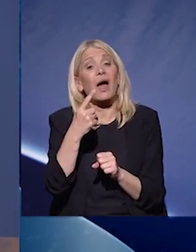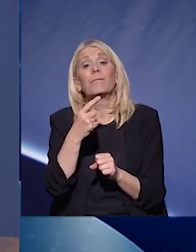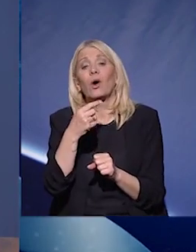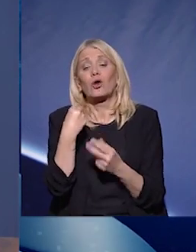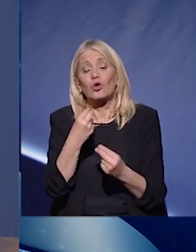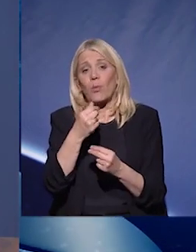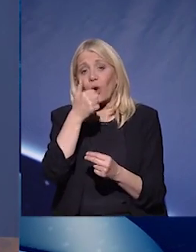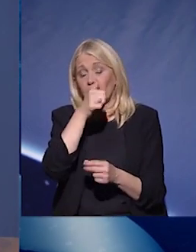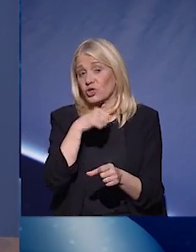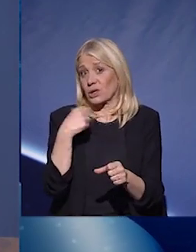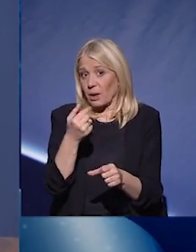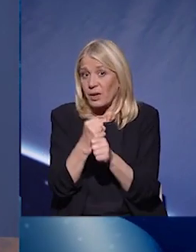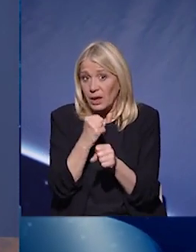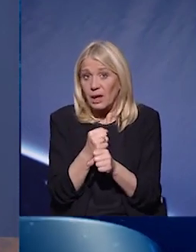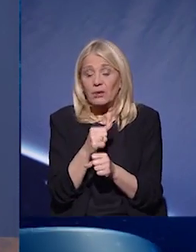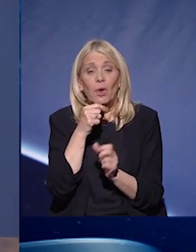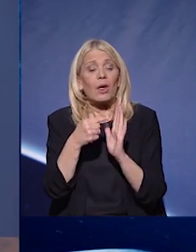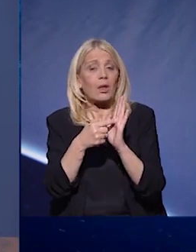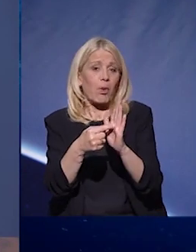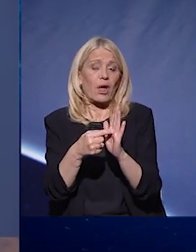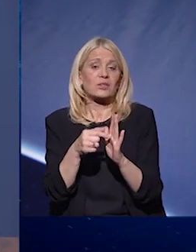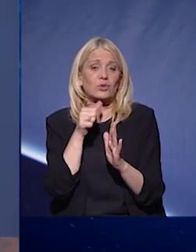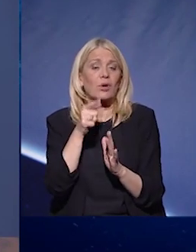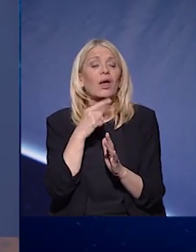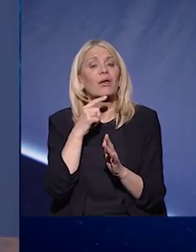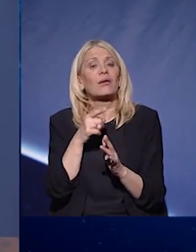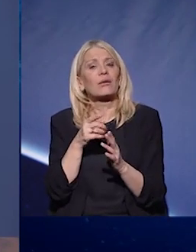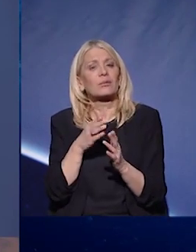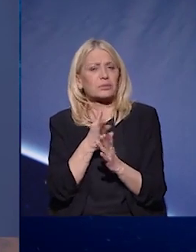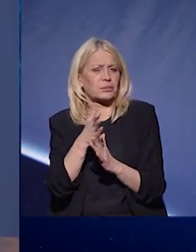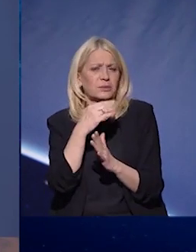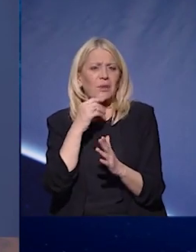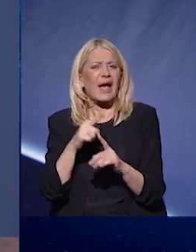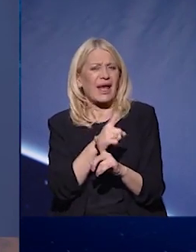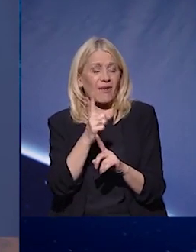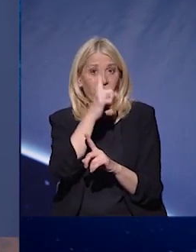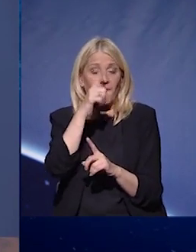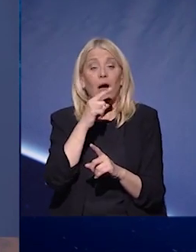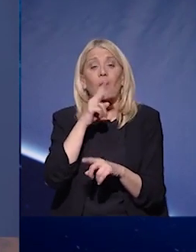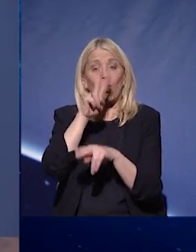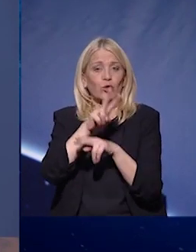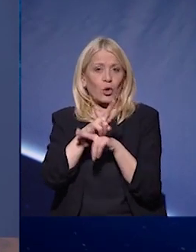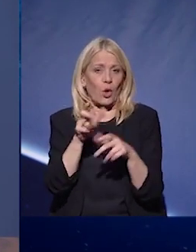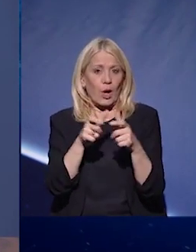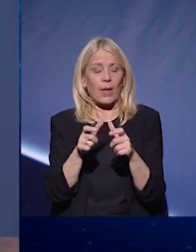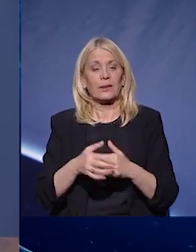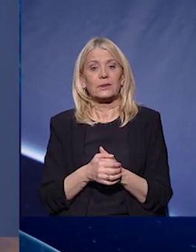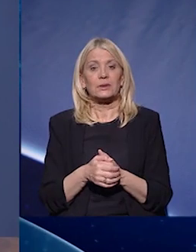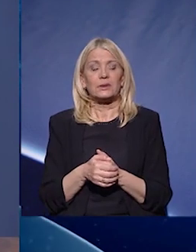apsolutno dobro i što radimo, što i pokazuje i kretanje epidemijske krivulje koja je pod kontrolom.